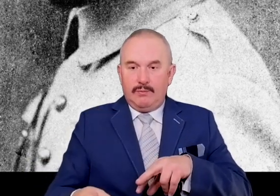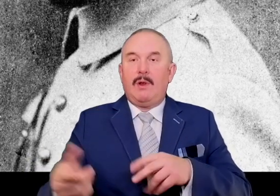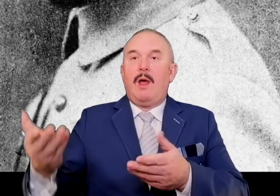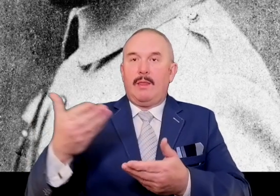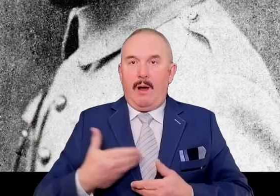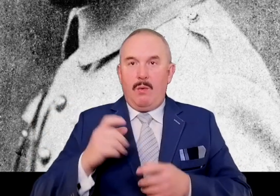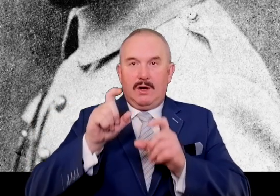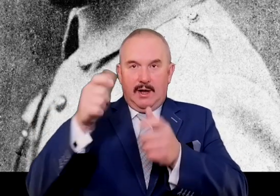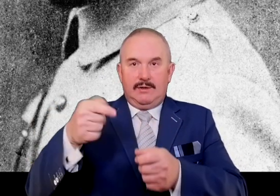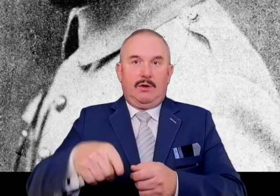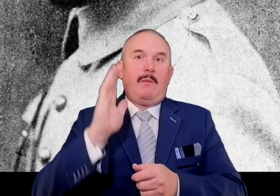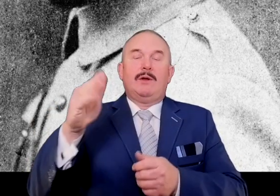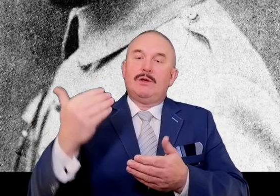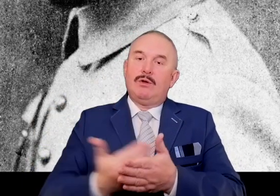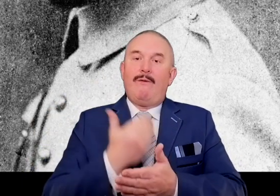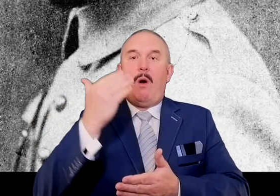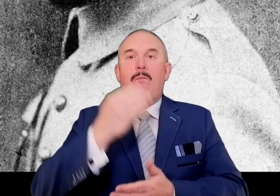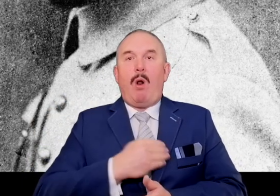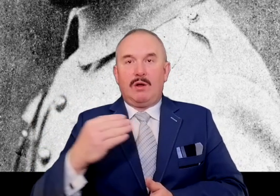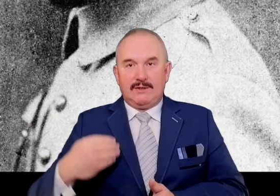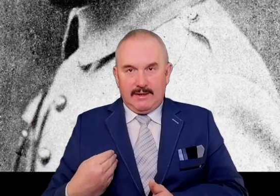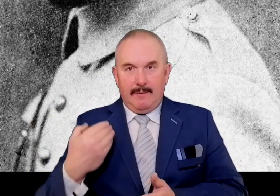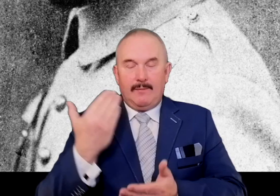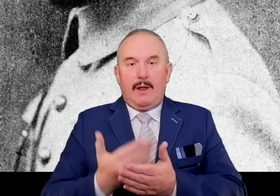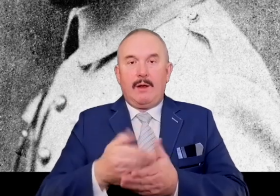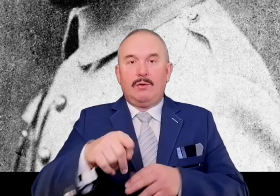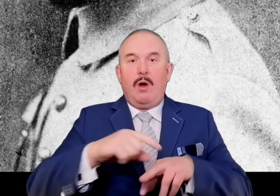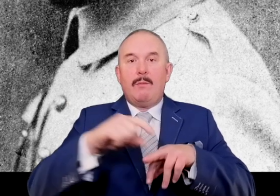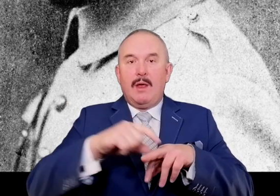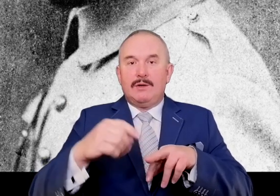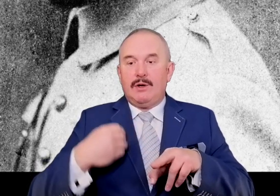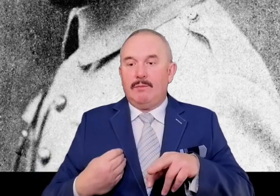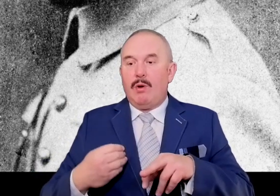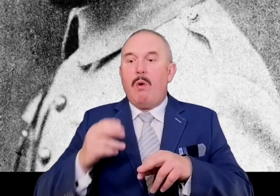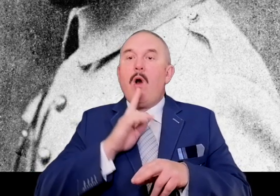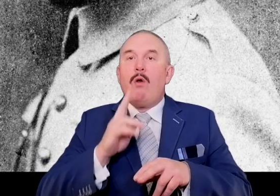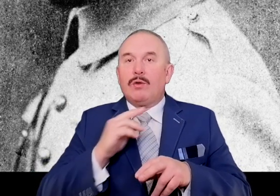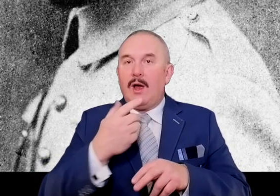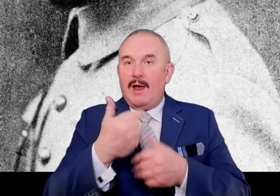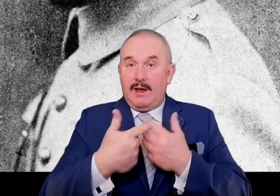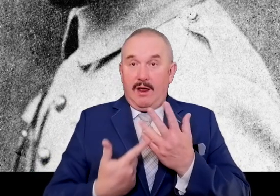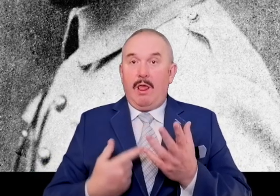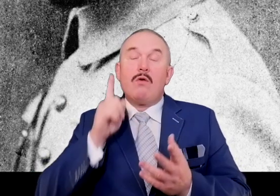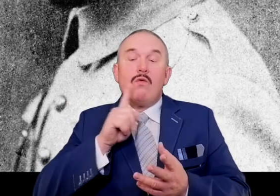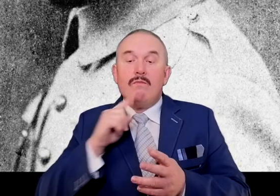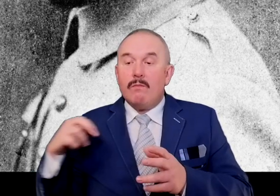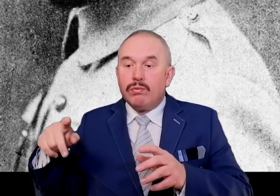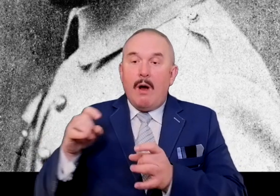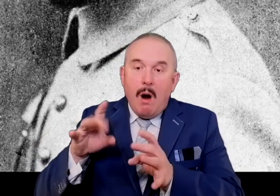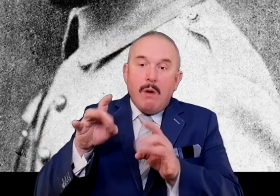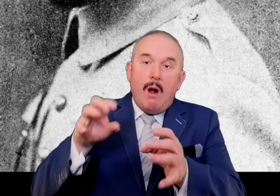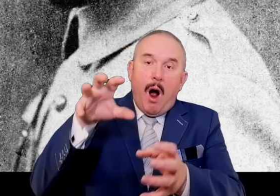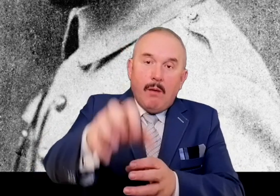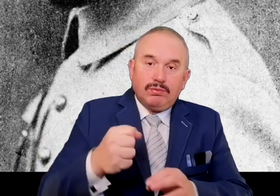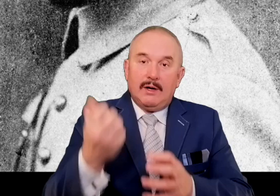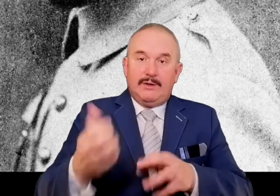Gdańska, który znów będzie polski. Za tym pierścieniem pobiegło po lodowej tafli kilku kaszubów, lecz żaden z